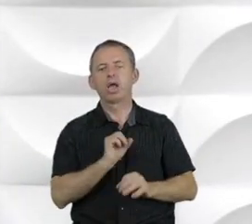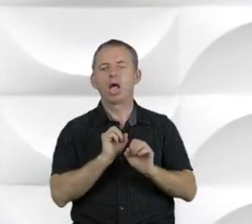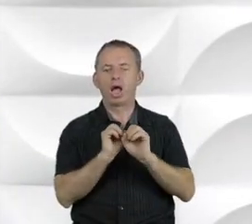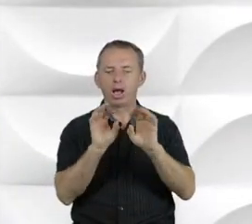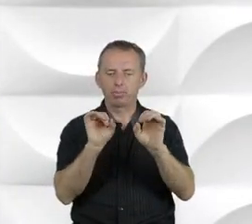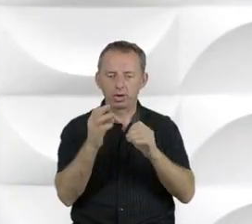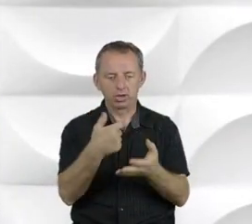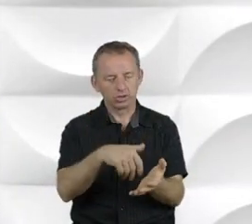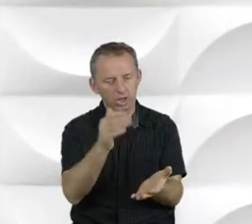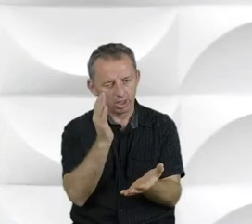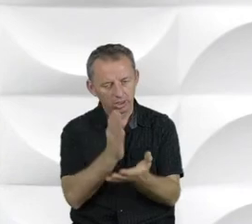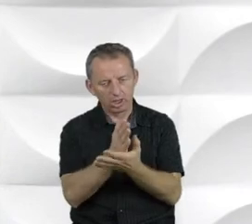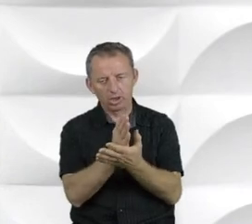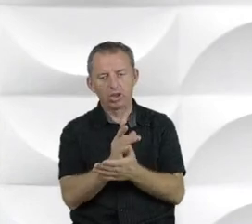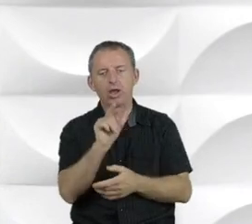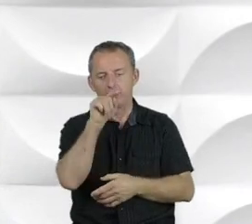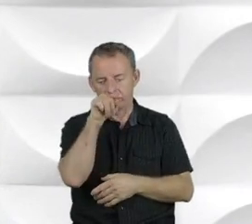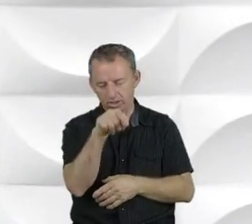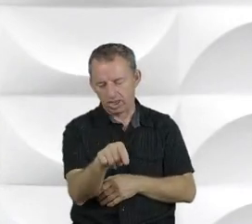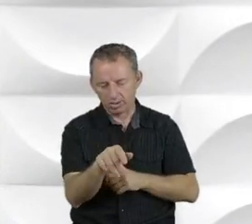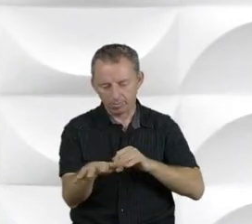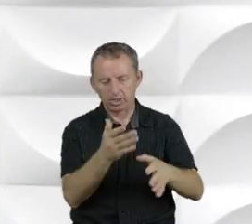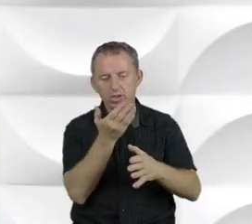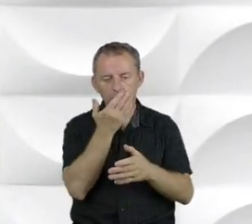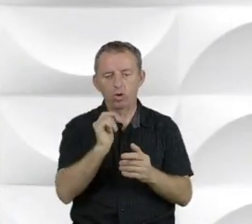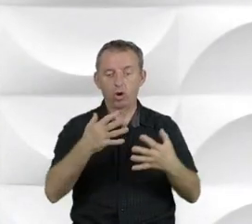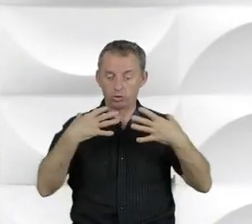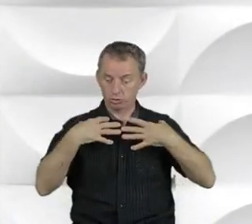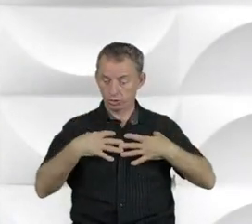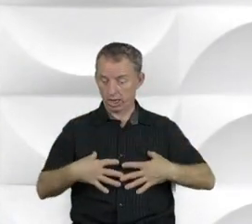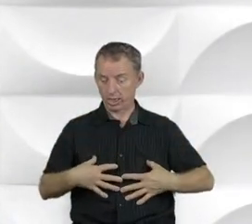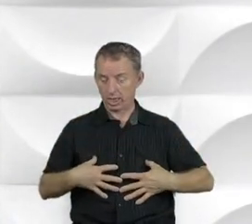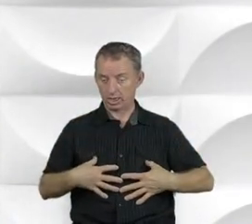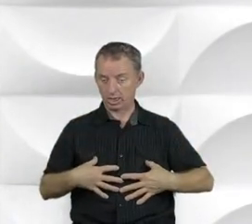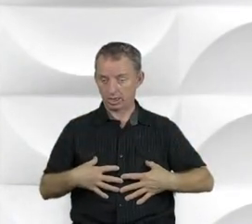Apokalipsa nie tylko w tym miejscu mówi o szatach.